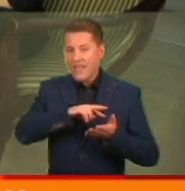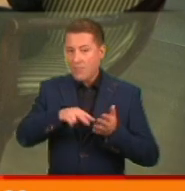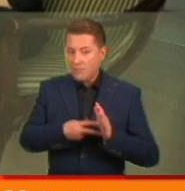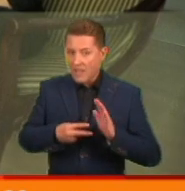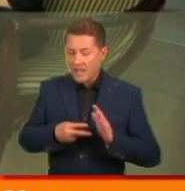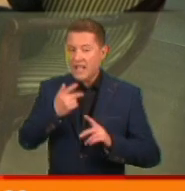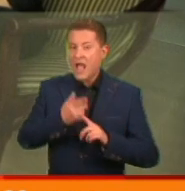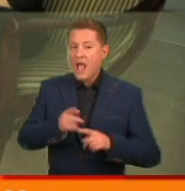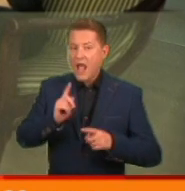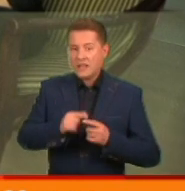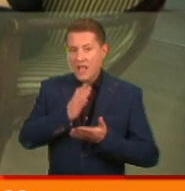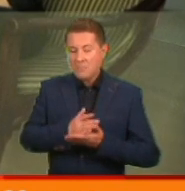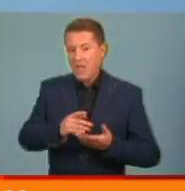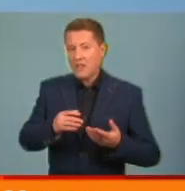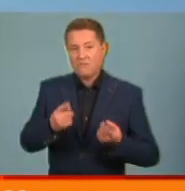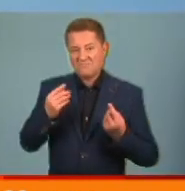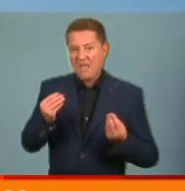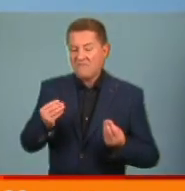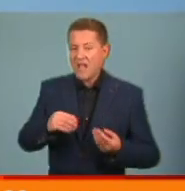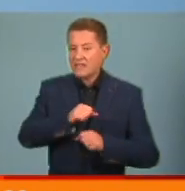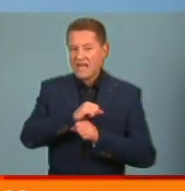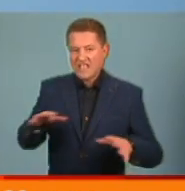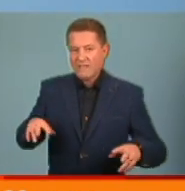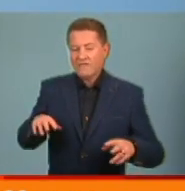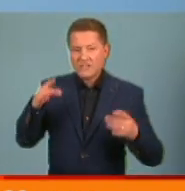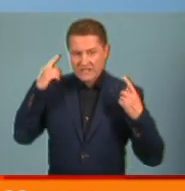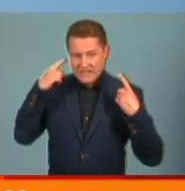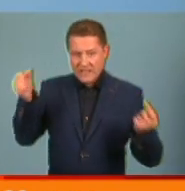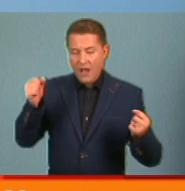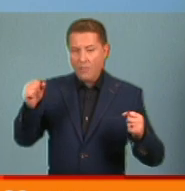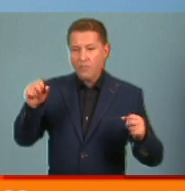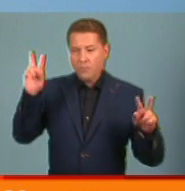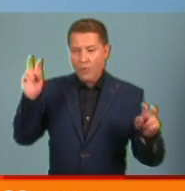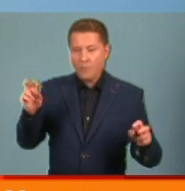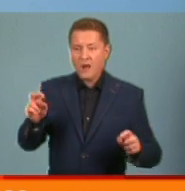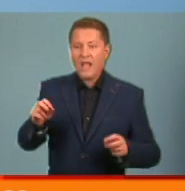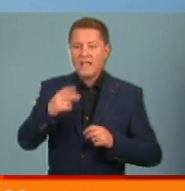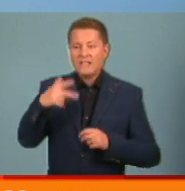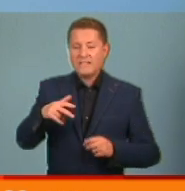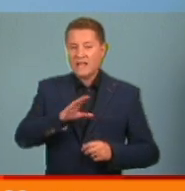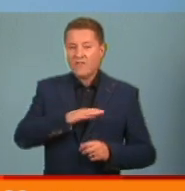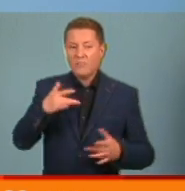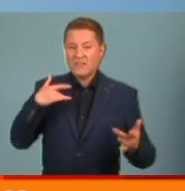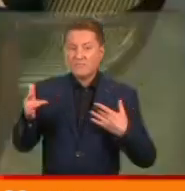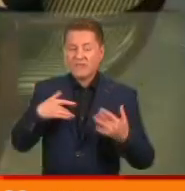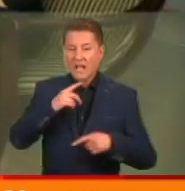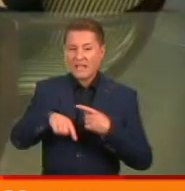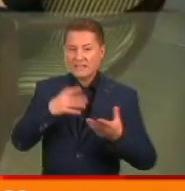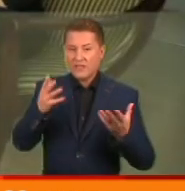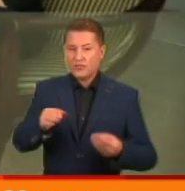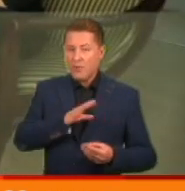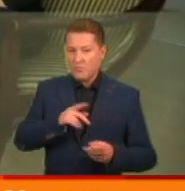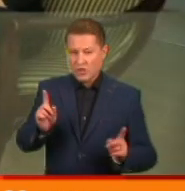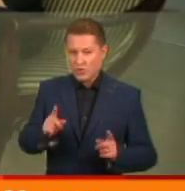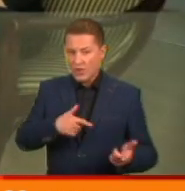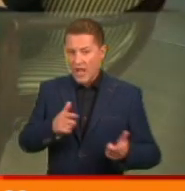имело эффект разорвавшейся бомбы, я бы сказала. У меня 30-го стоял спектакль, я думаю, что уже на следующий день, наверное, было что-то готово. Но они